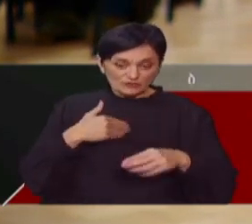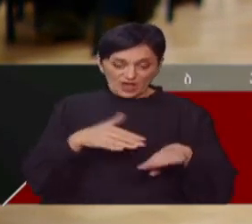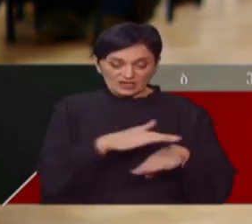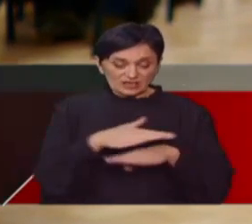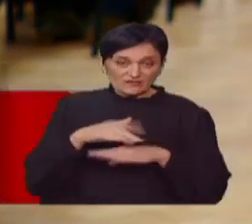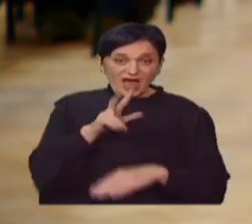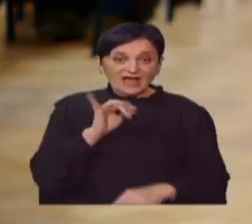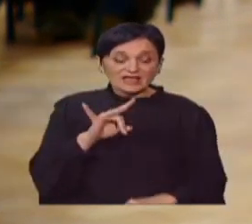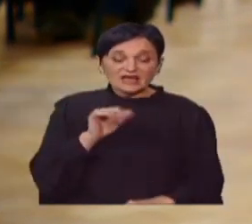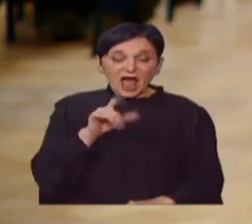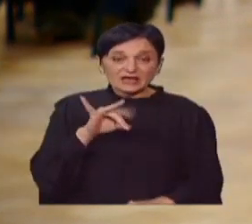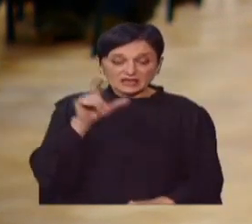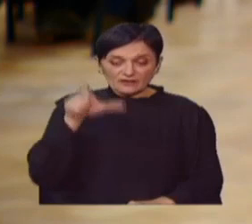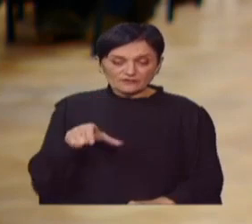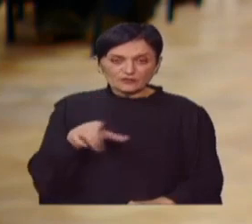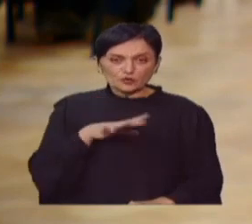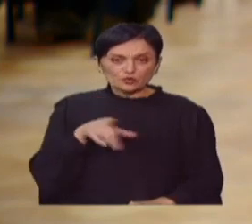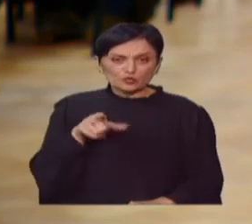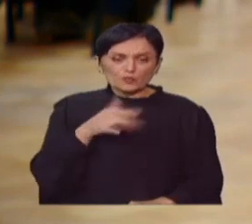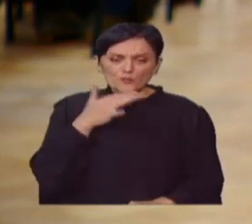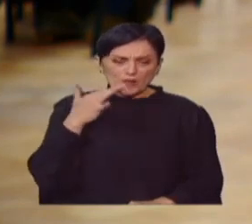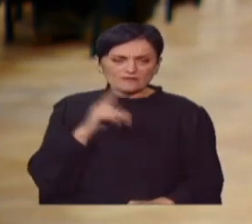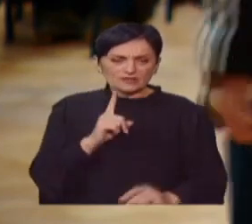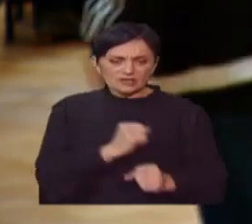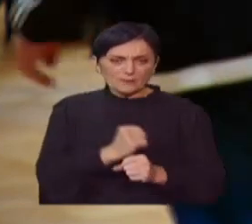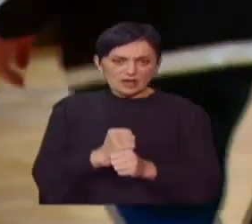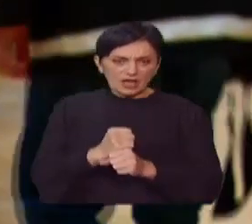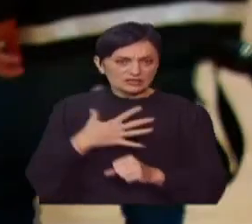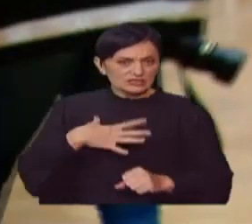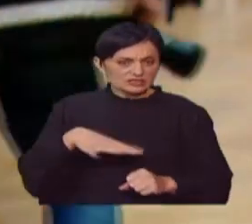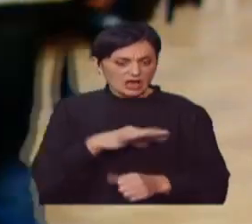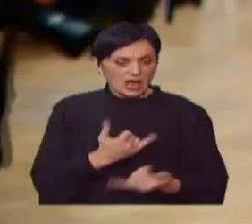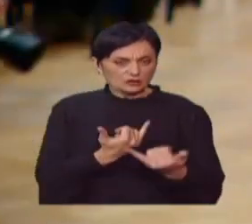ჰეიდარ ალიევი იყო ის ადამიანი, რომელმაც ძალიან ბევრი რამ გააკეთა საქართველოსთვის.